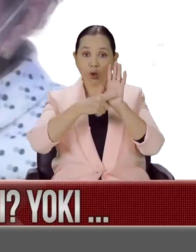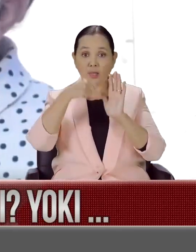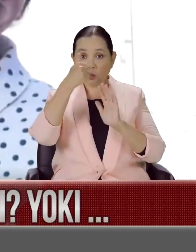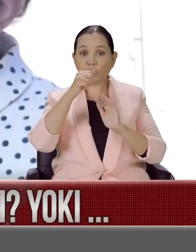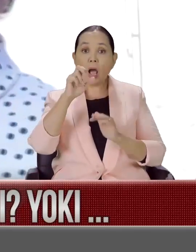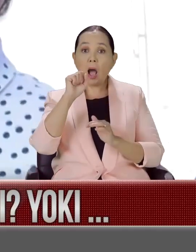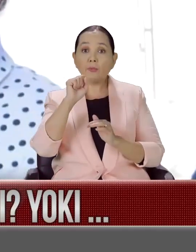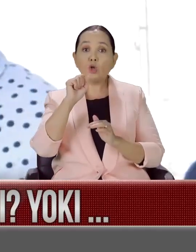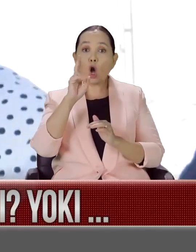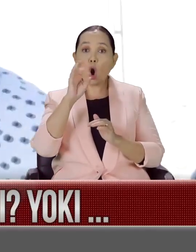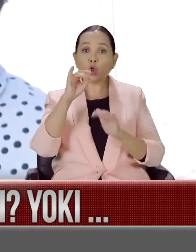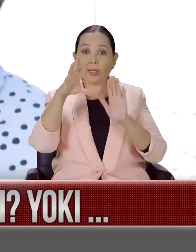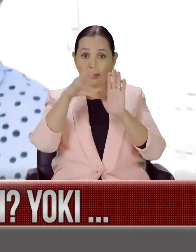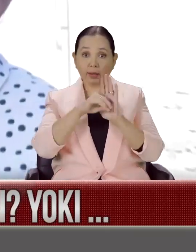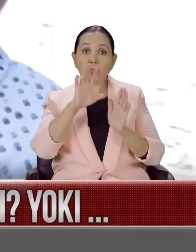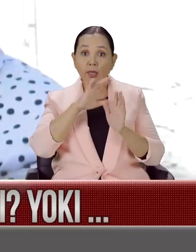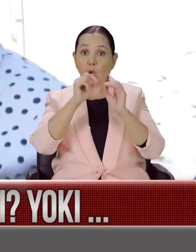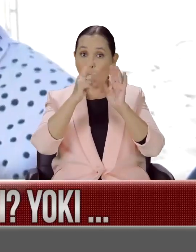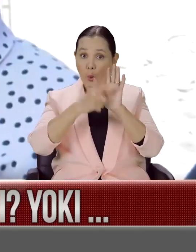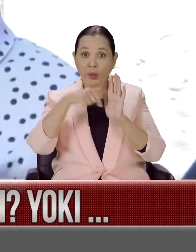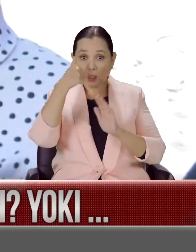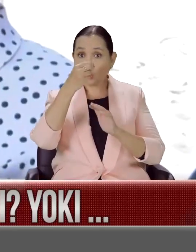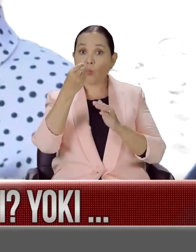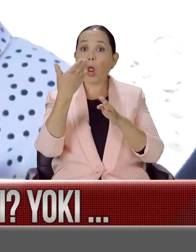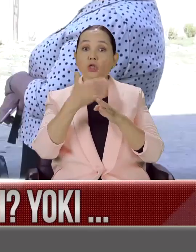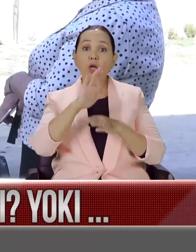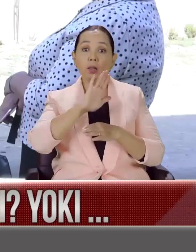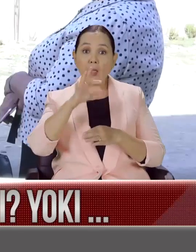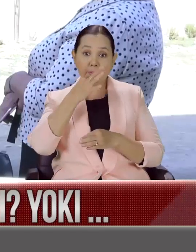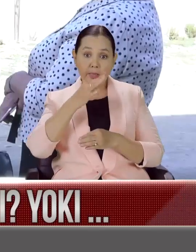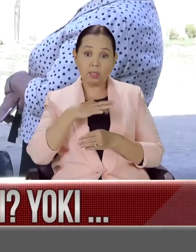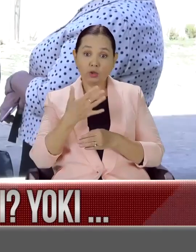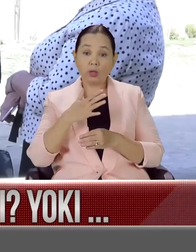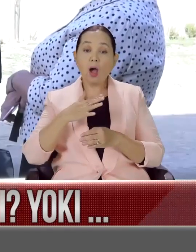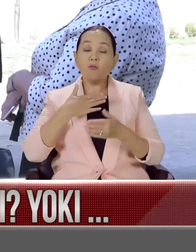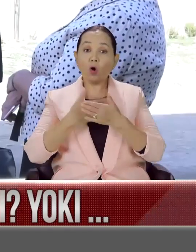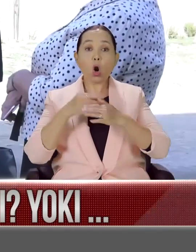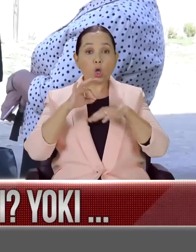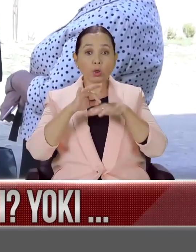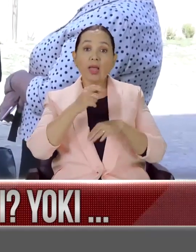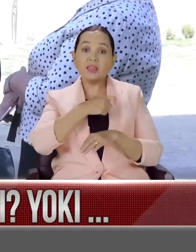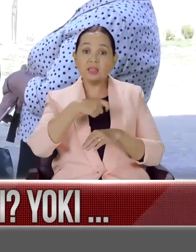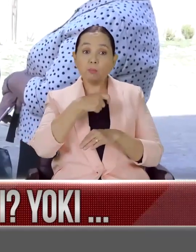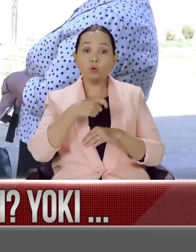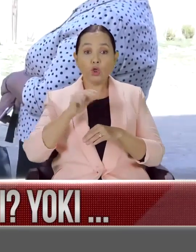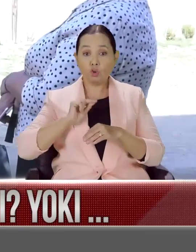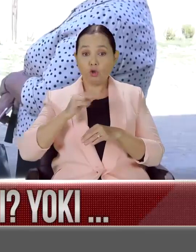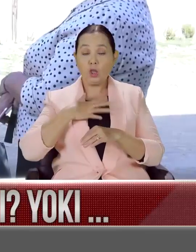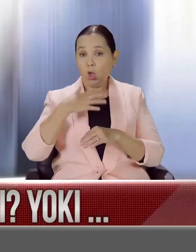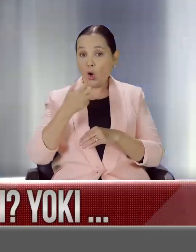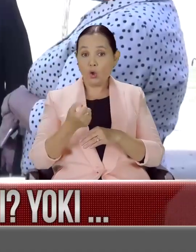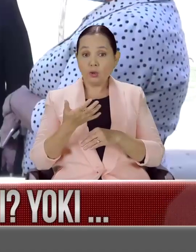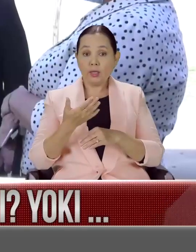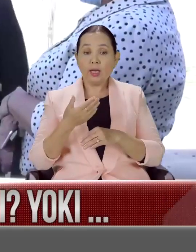kirgan Abdulla Qodiriy ko'chasi rejaga kiritilgan, lekin pul ajratilmayapti deyshadi. Aholi hududda faoliyat olib borayotgan deputatning ishidan ham